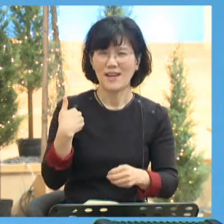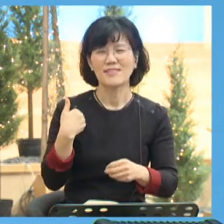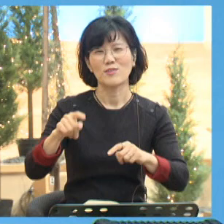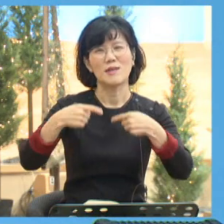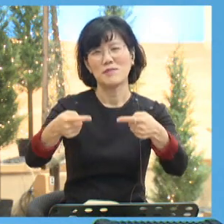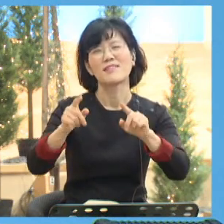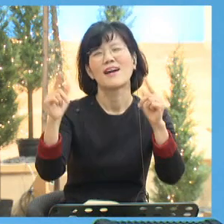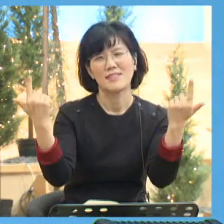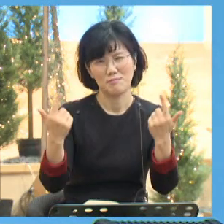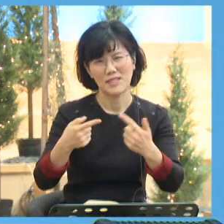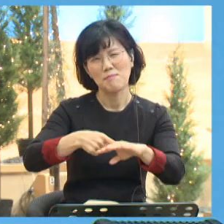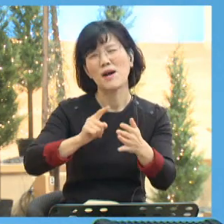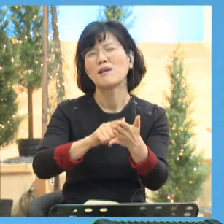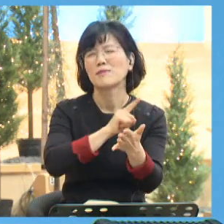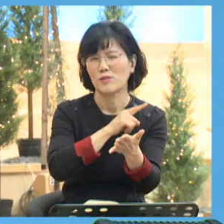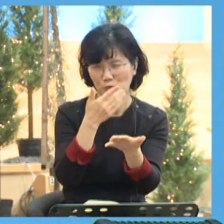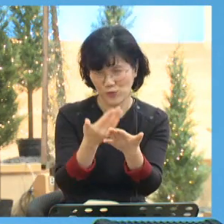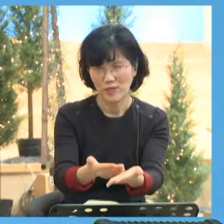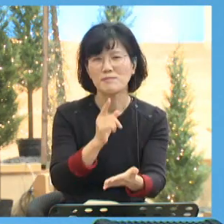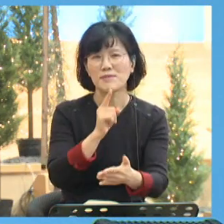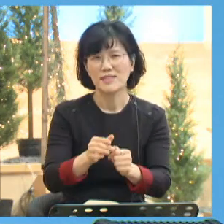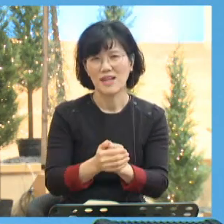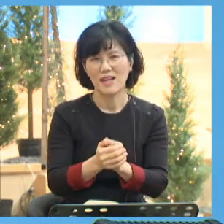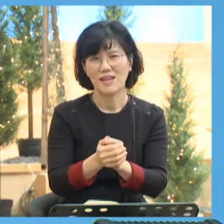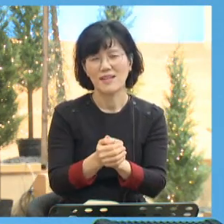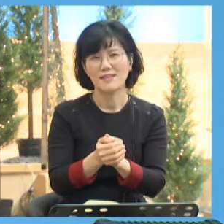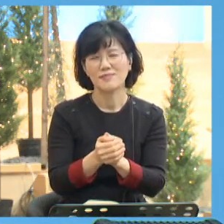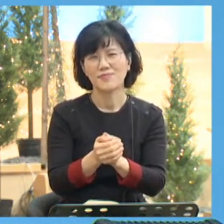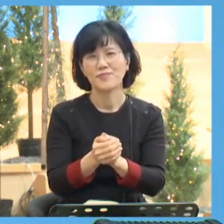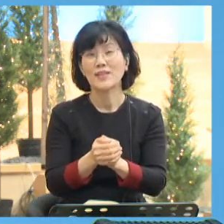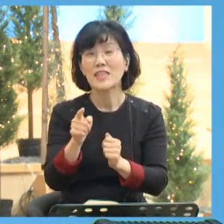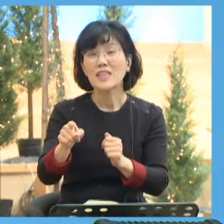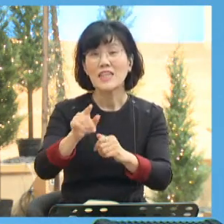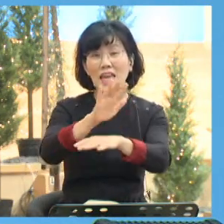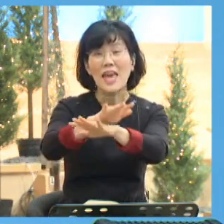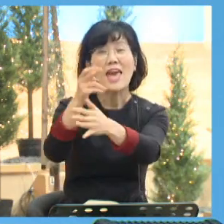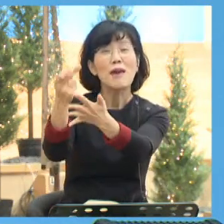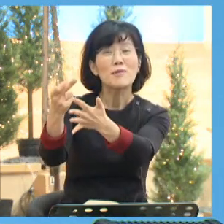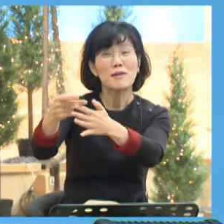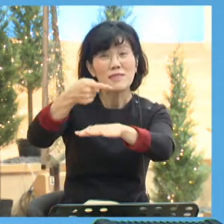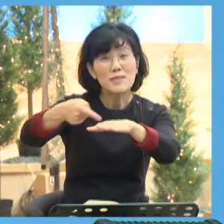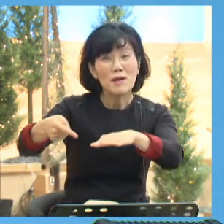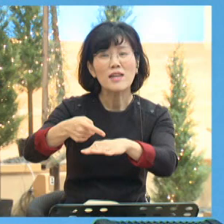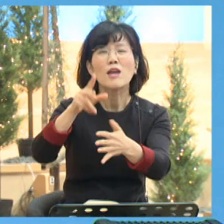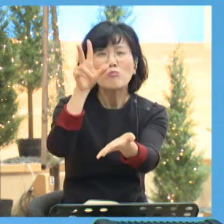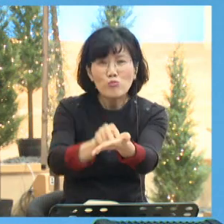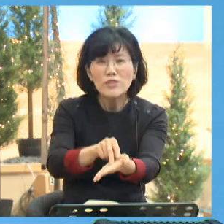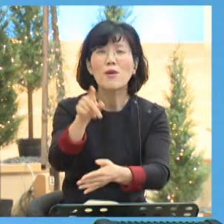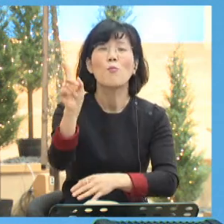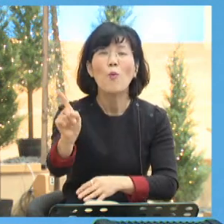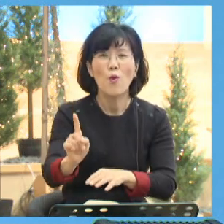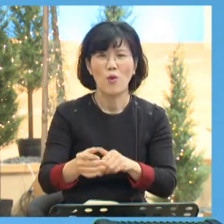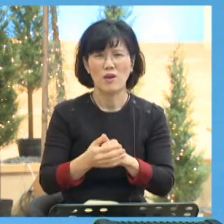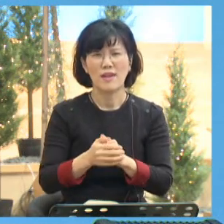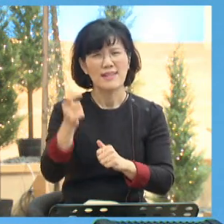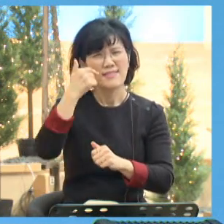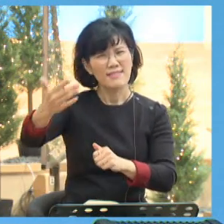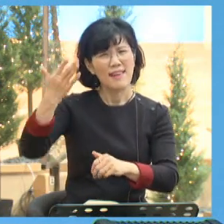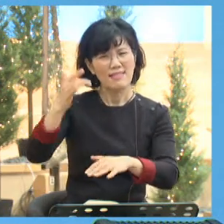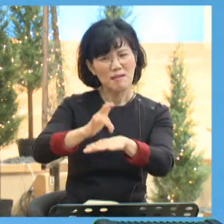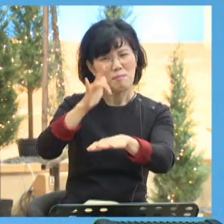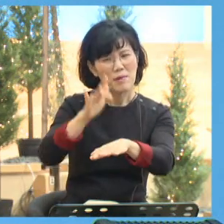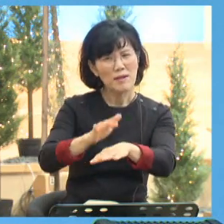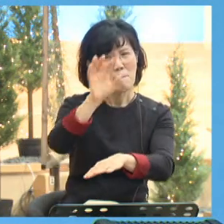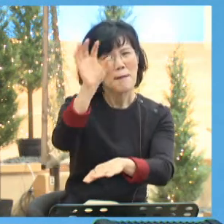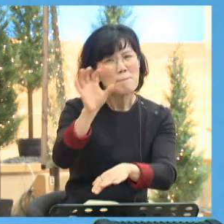아니잖아요 마음이 중요한 거 아니겠습니까 그럼 여러분이 이브라힘 지파에게 더 큰 문제는 뭐냐 옛날 버릇이